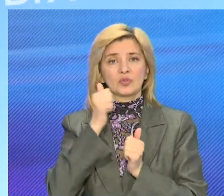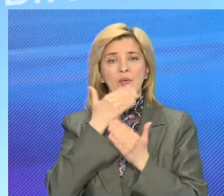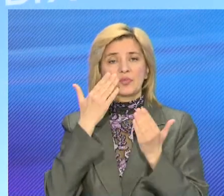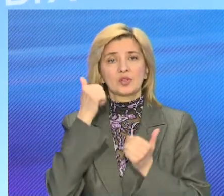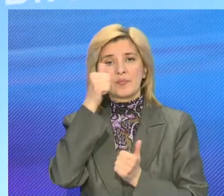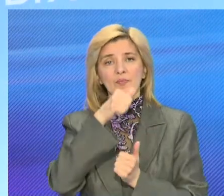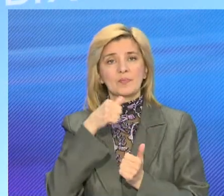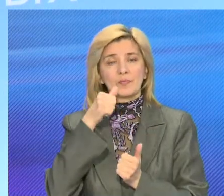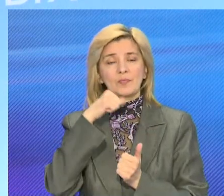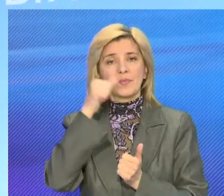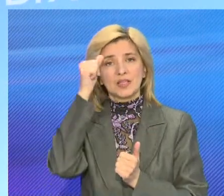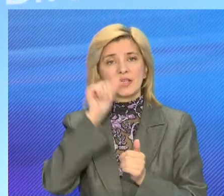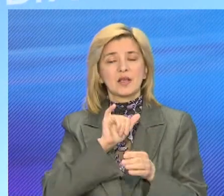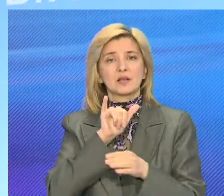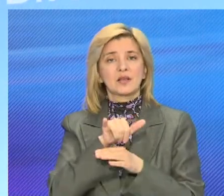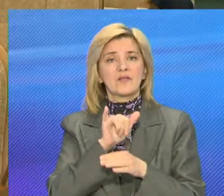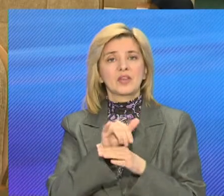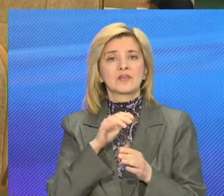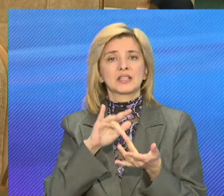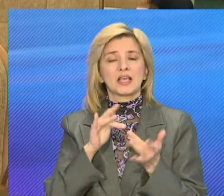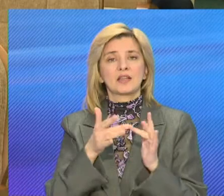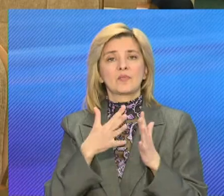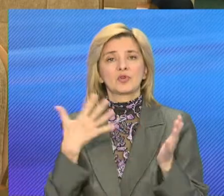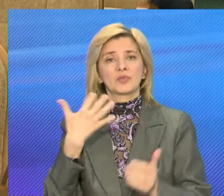за 50 тысяч белорусов.